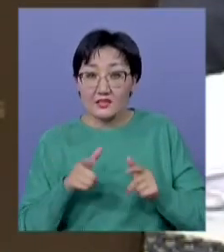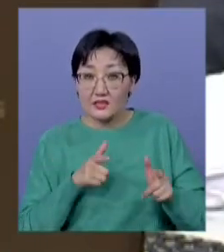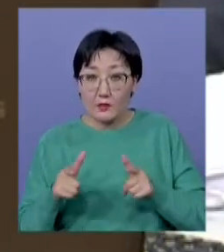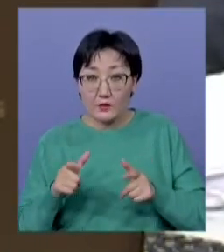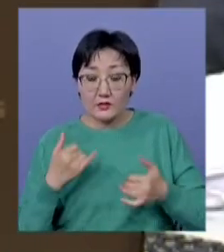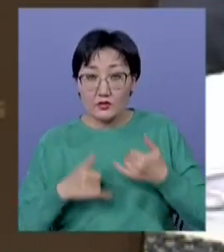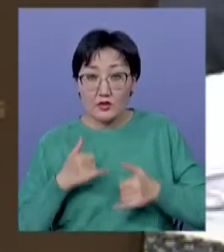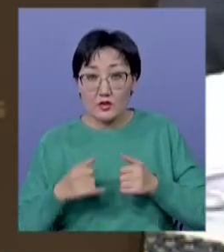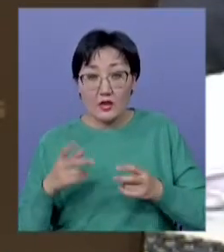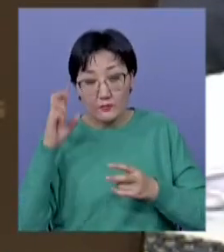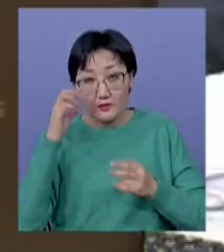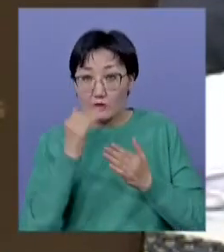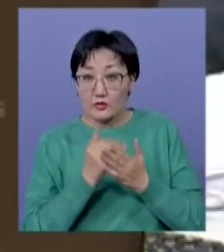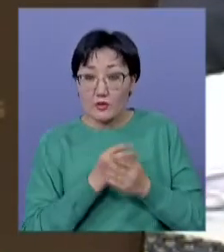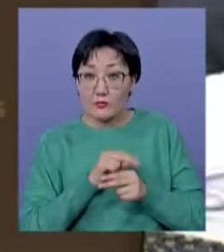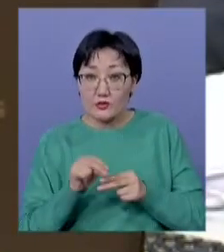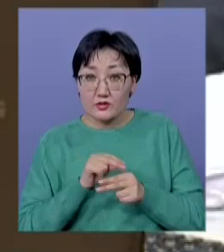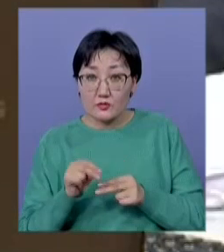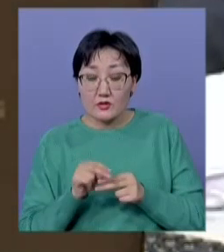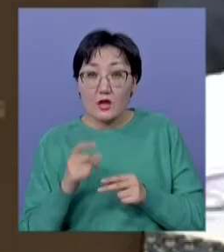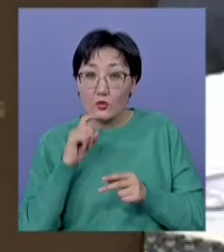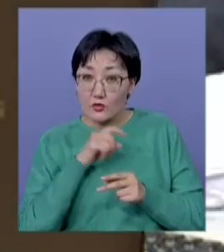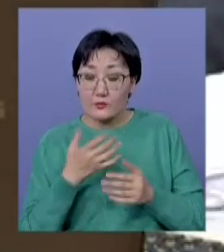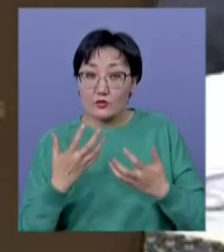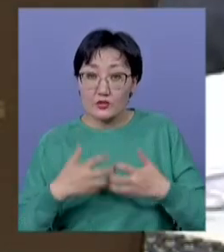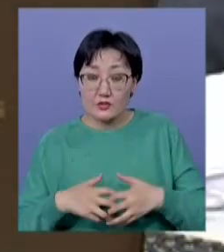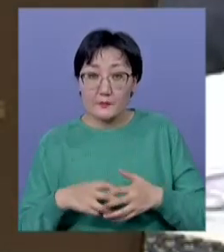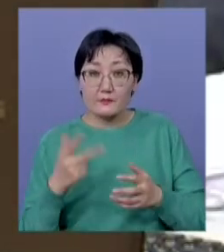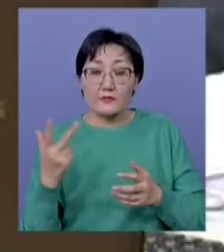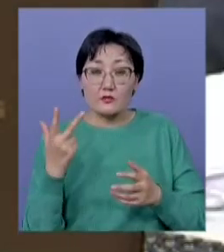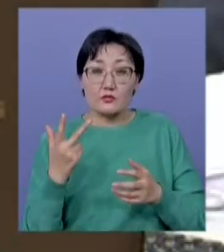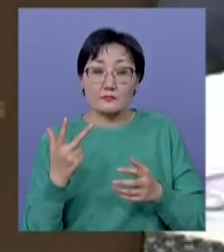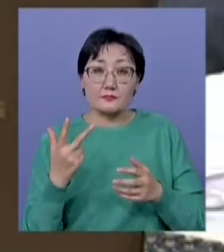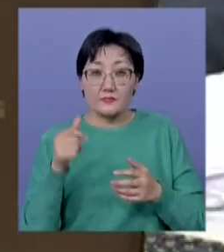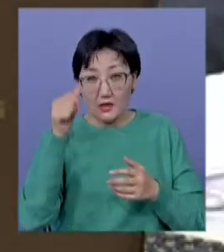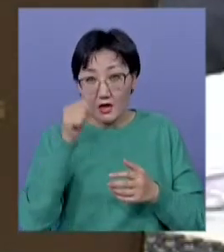тиісті мемлекеттік білім беруінің қызметі бойынша үнемдеу есебінен 3 лауазымдық